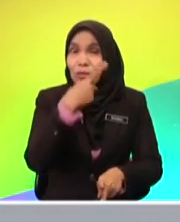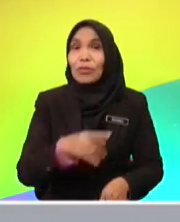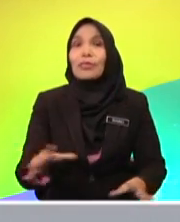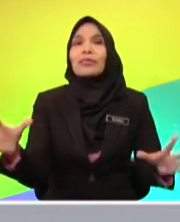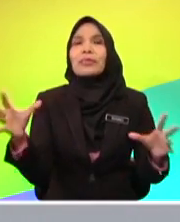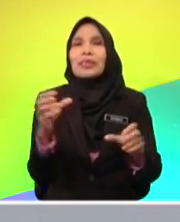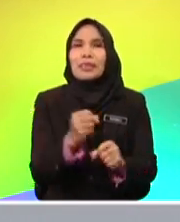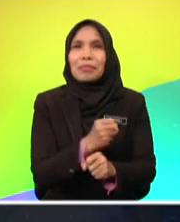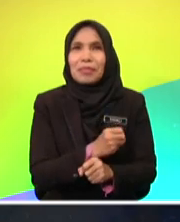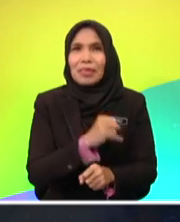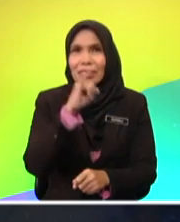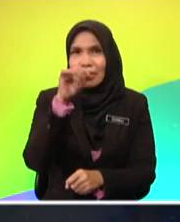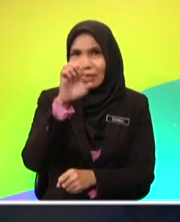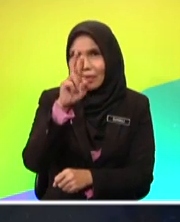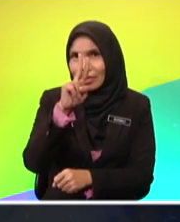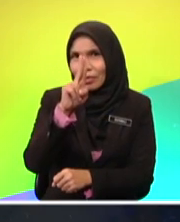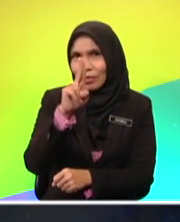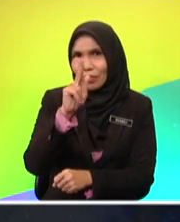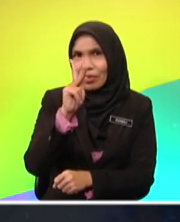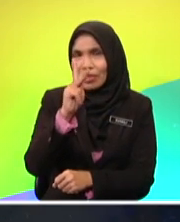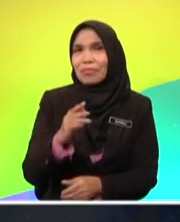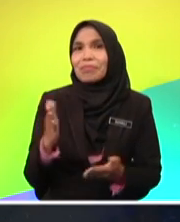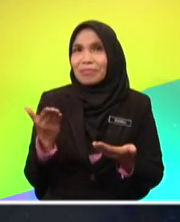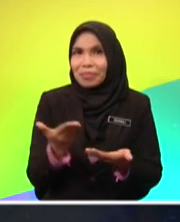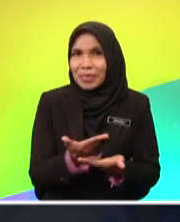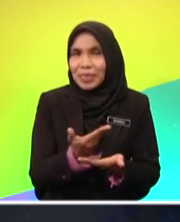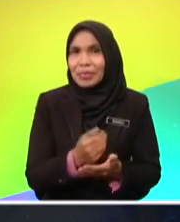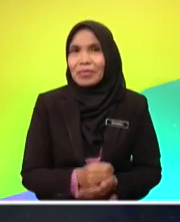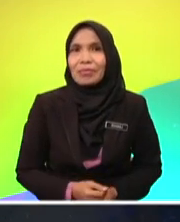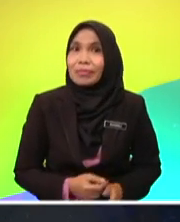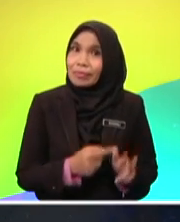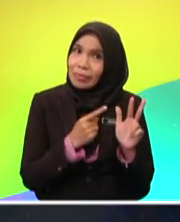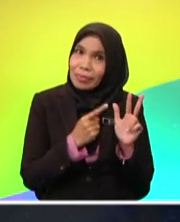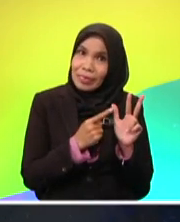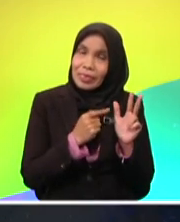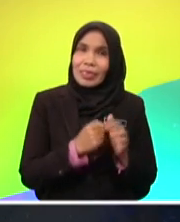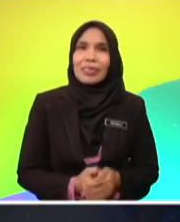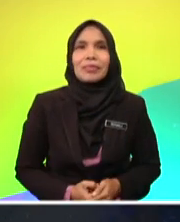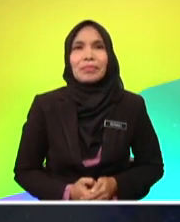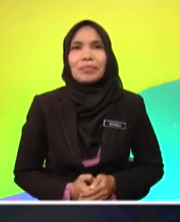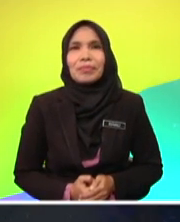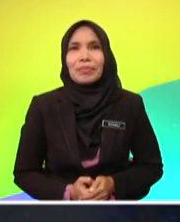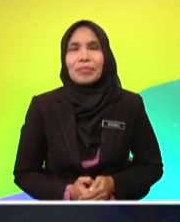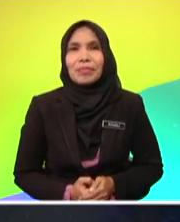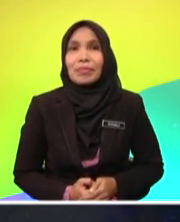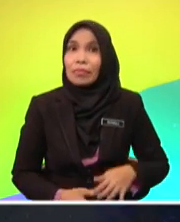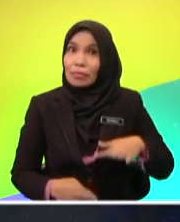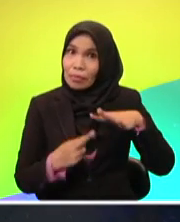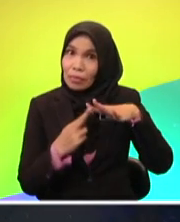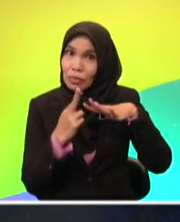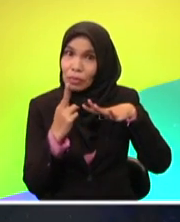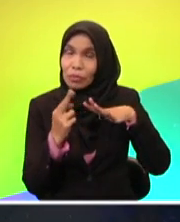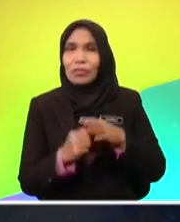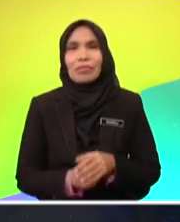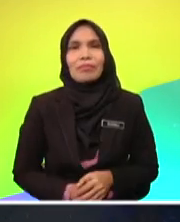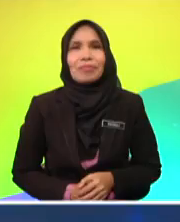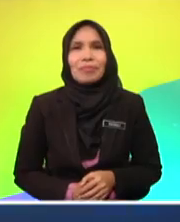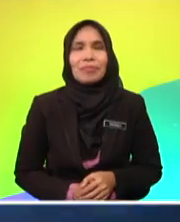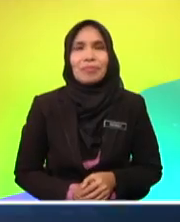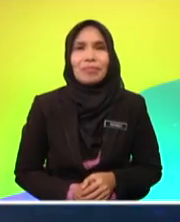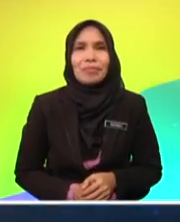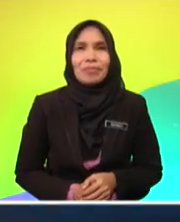Seterusnya, ada gambar. Wah, cantiknya. Tapi ini betul, lumut. Dan lumut, saya yakin